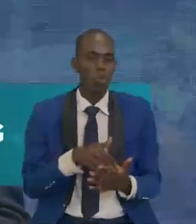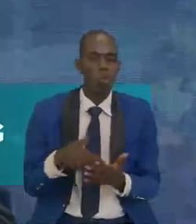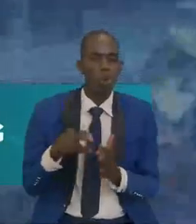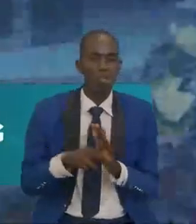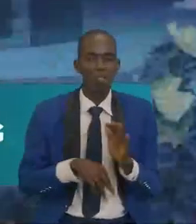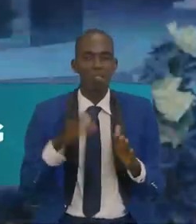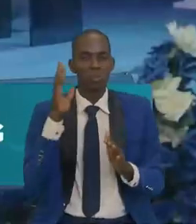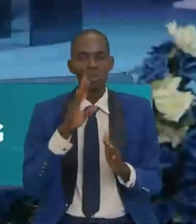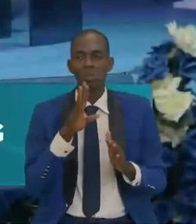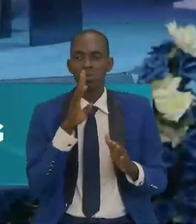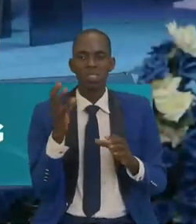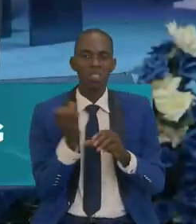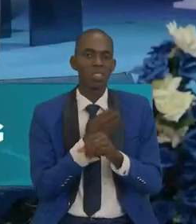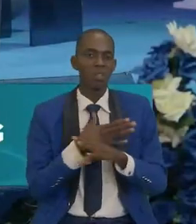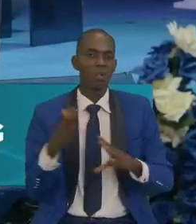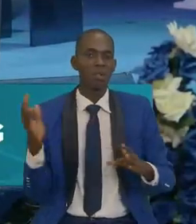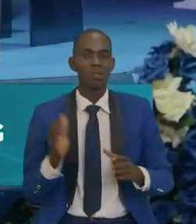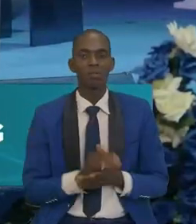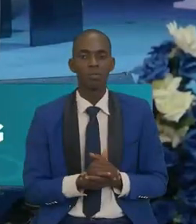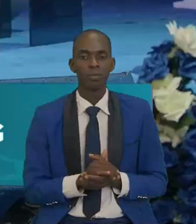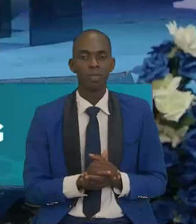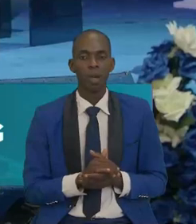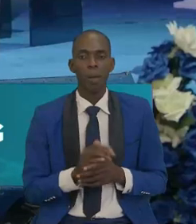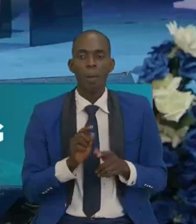Toute la faiblesse va s'évaporer.